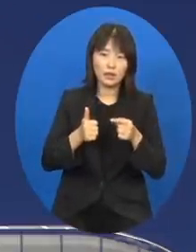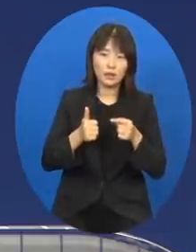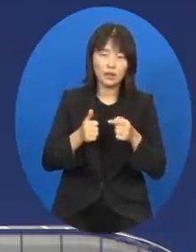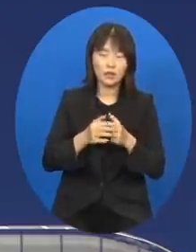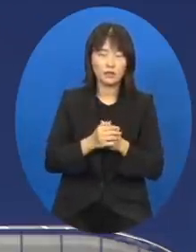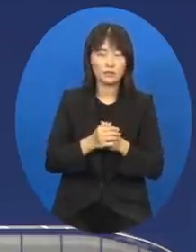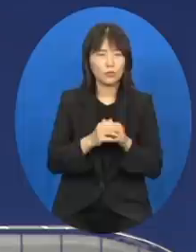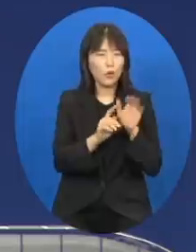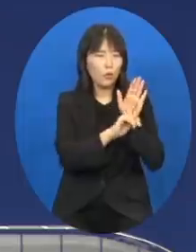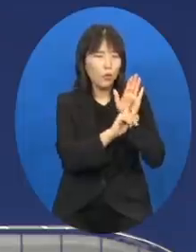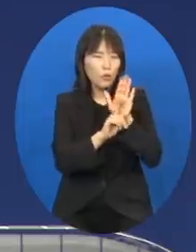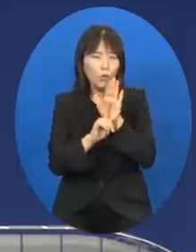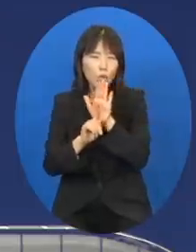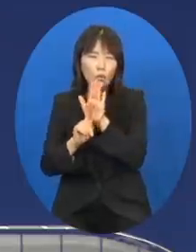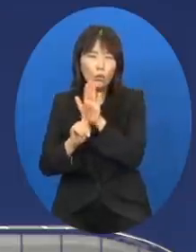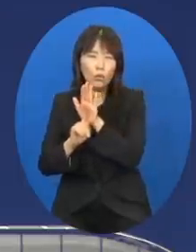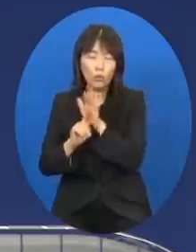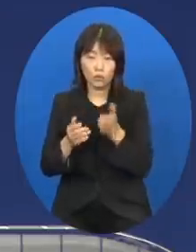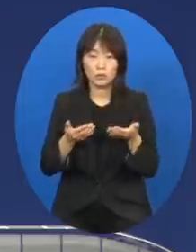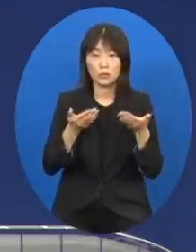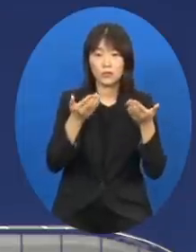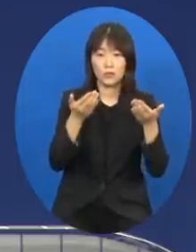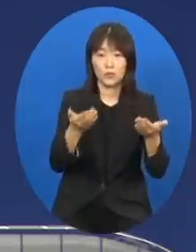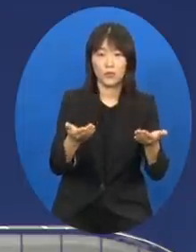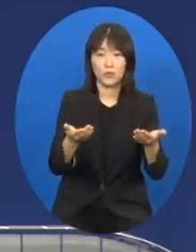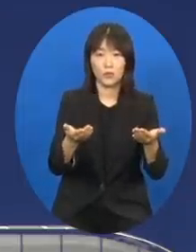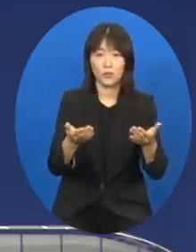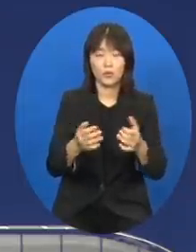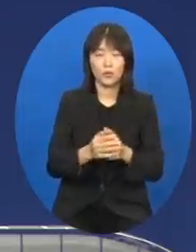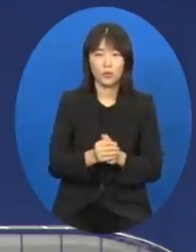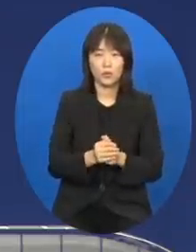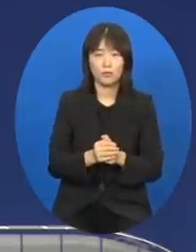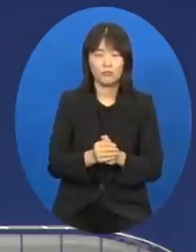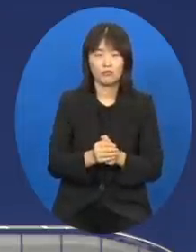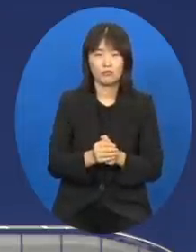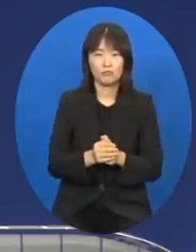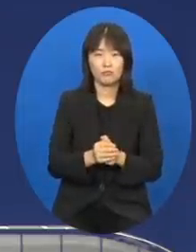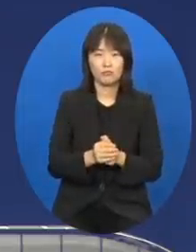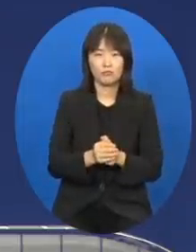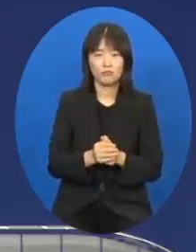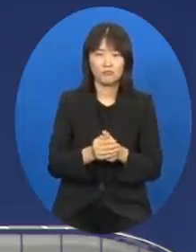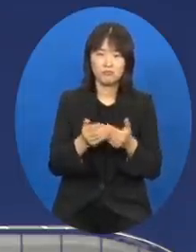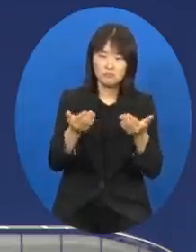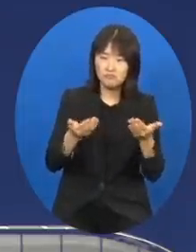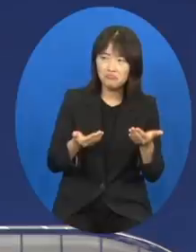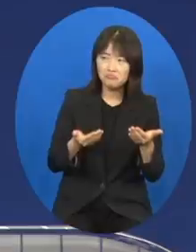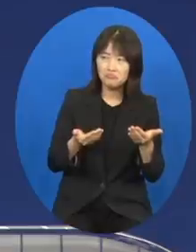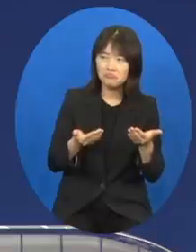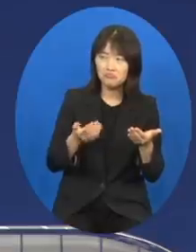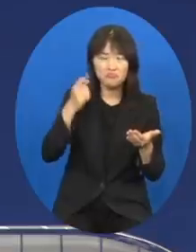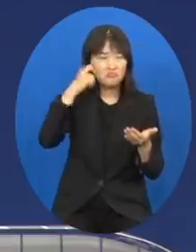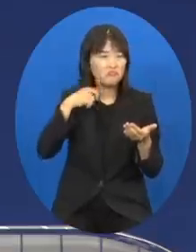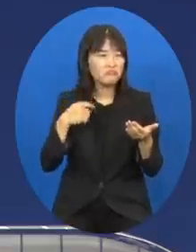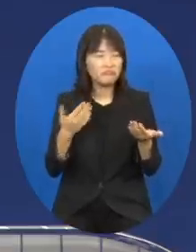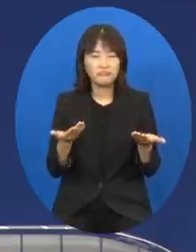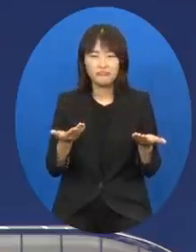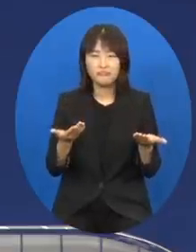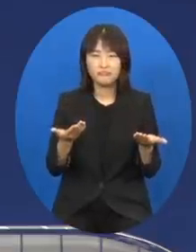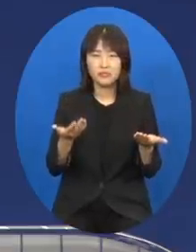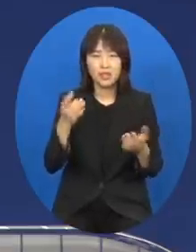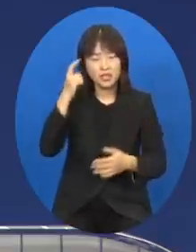이렇게 광고로 이렇게 드리니까 뭐 받으나 안 받으나 그런 것처럼 생각이 될지